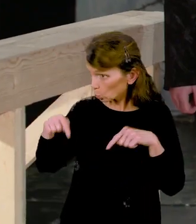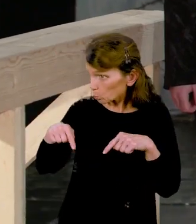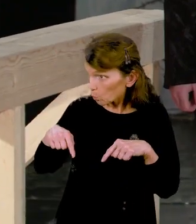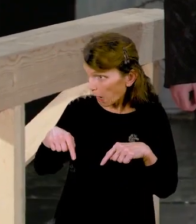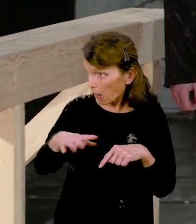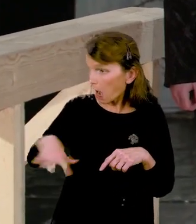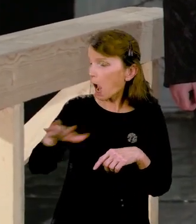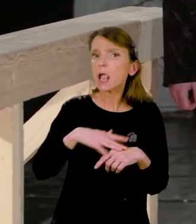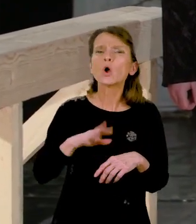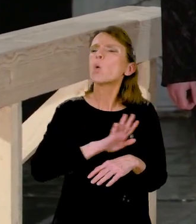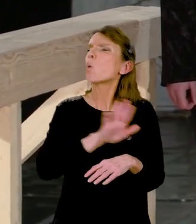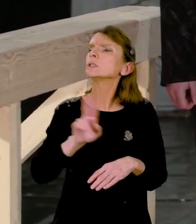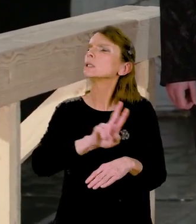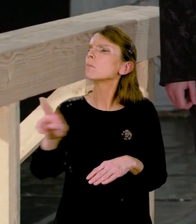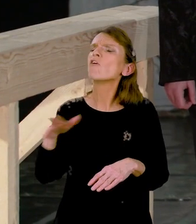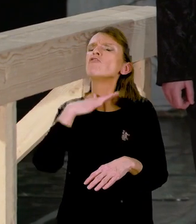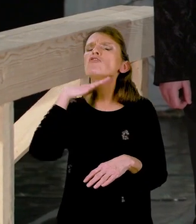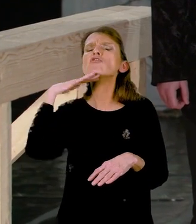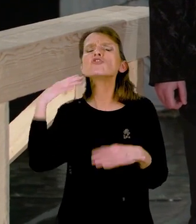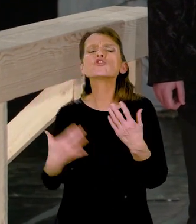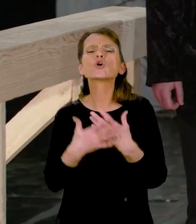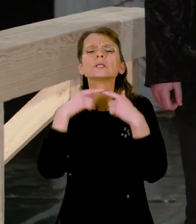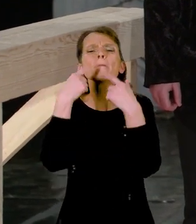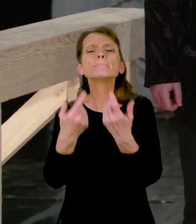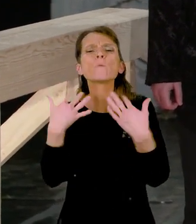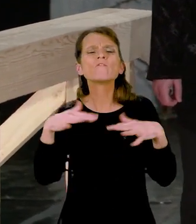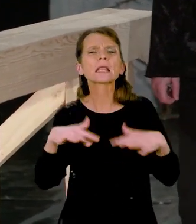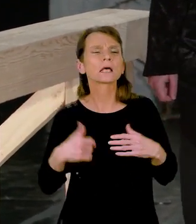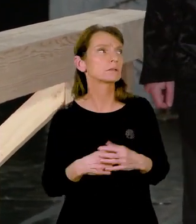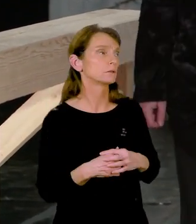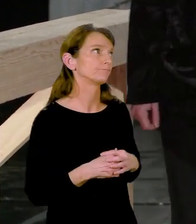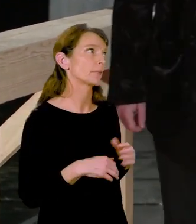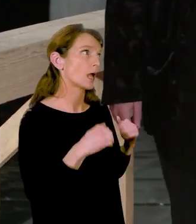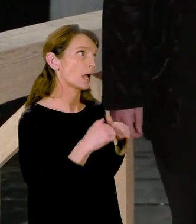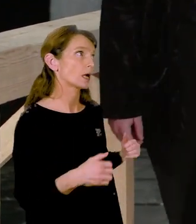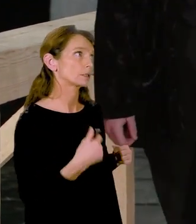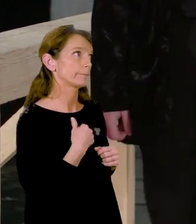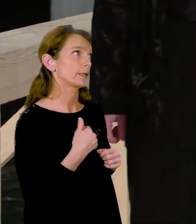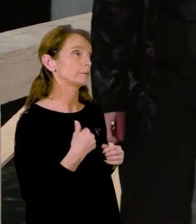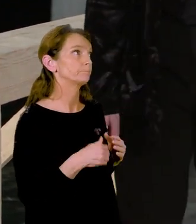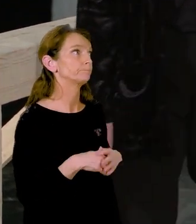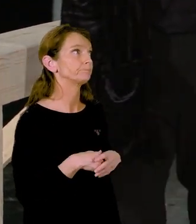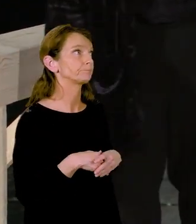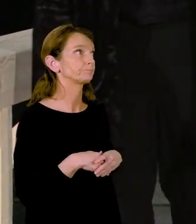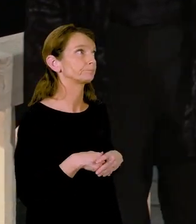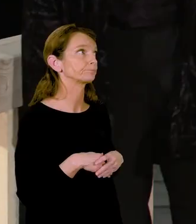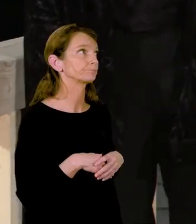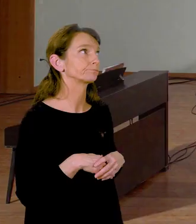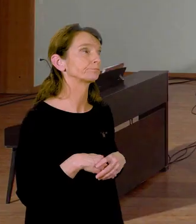Tukaj imajo vsi veliko zapovedati. Razen mene.